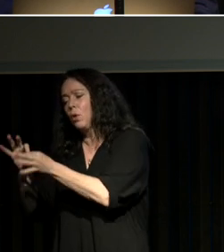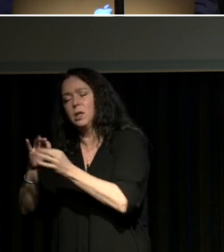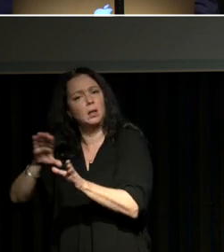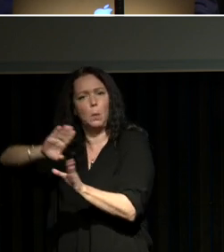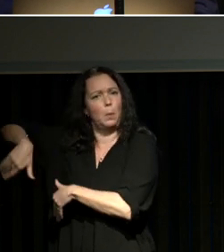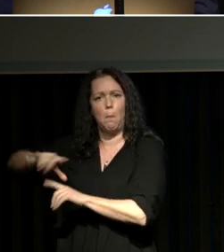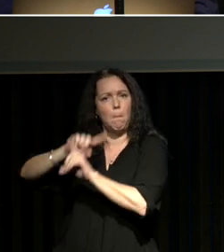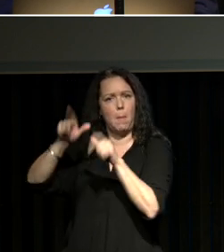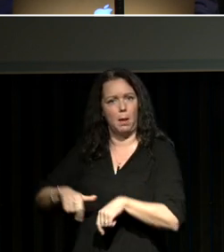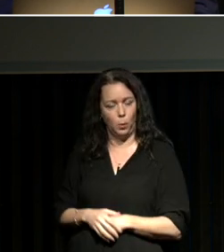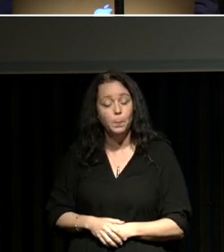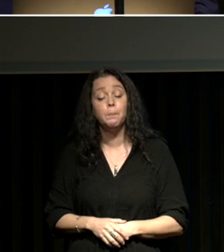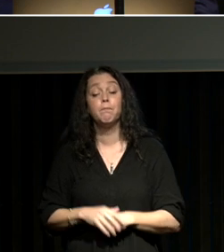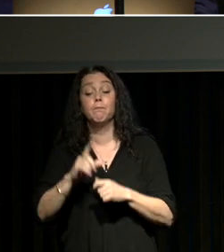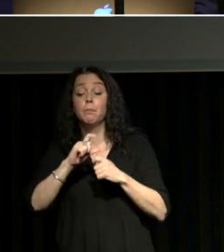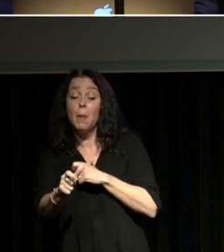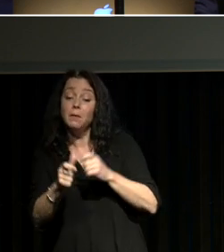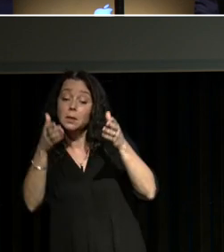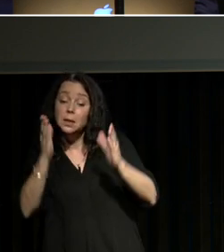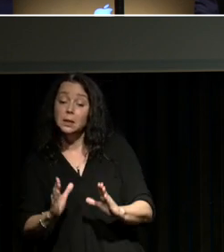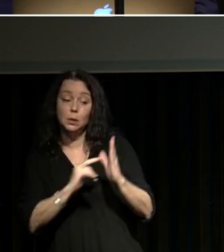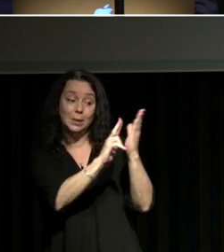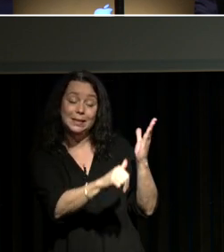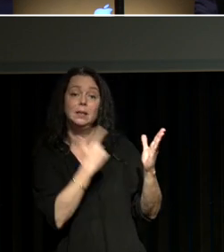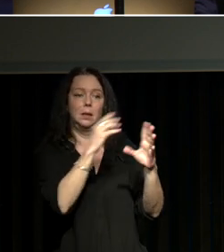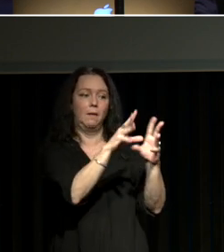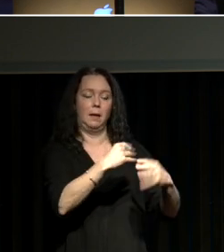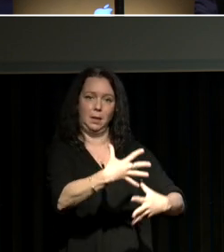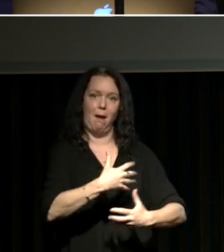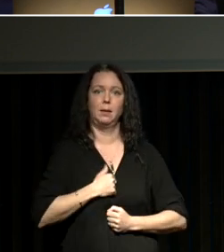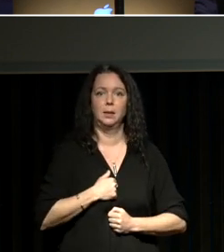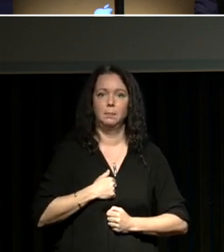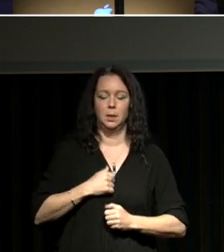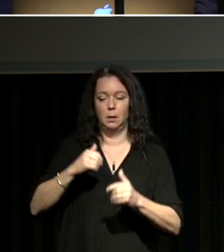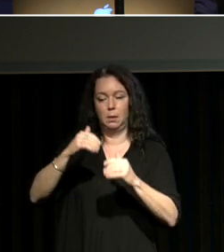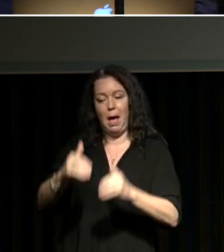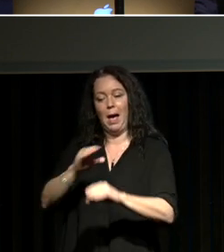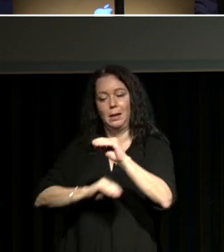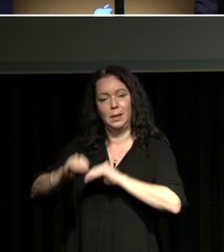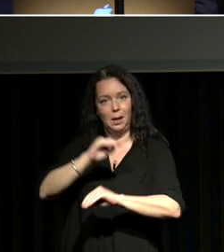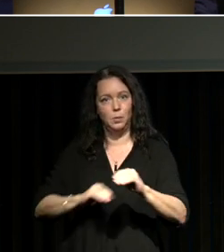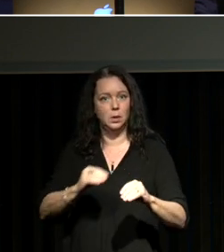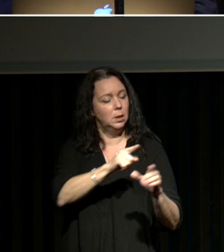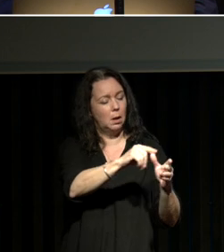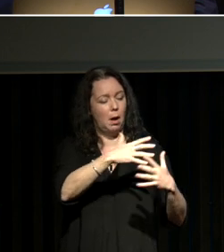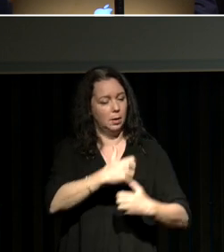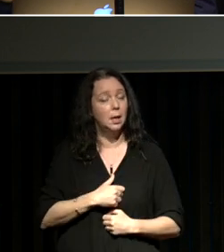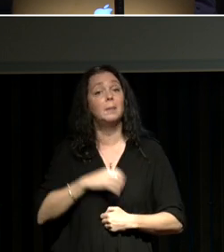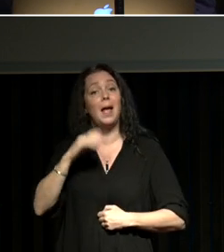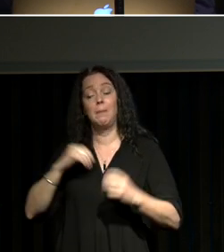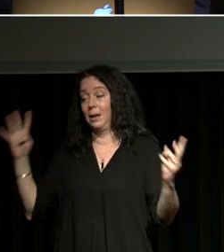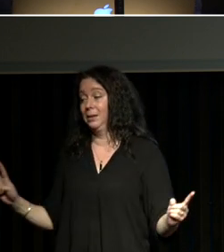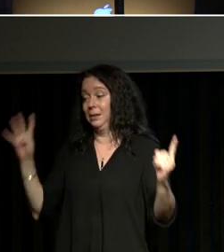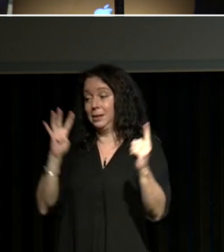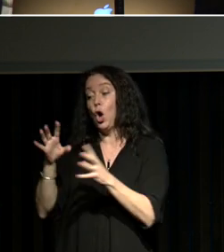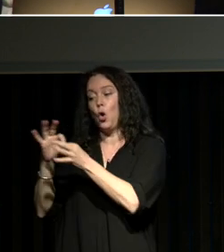symbolise ce mur. Une fois que la décision est actée et signée et que la famille a accepté l'arrêt thérapeutique, l'équipe de coordination va discuter avec la famille pour